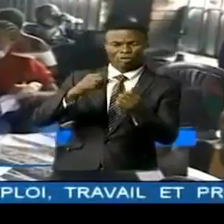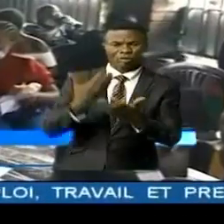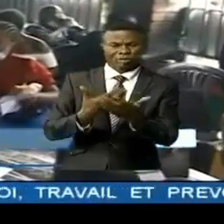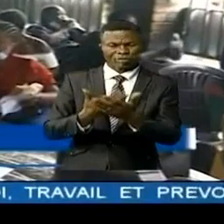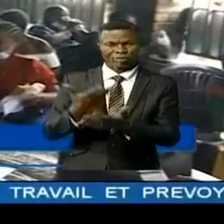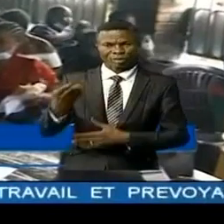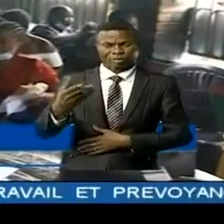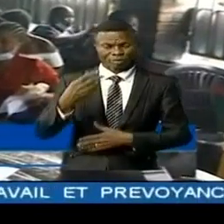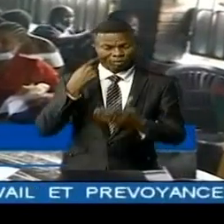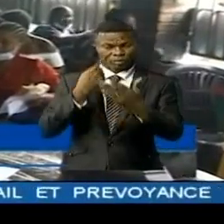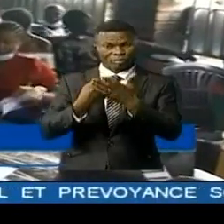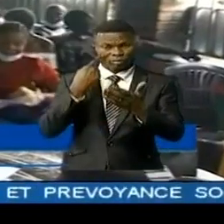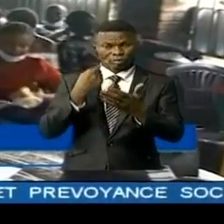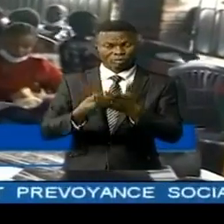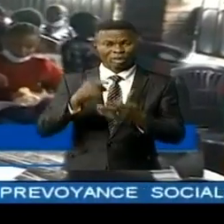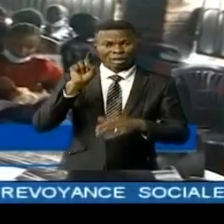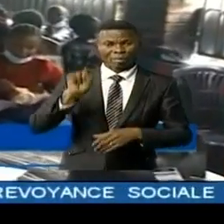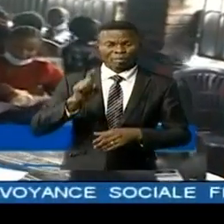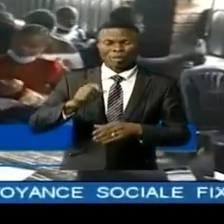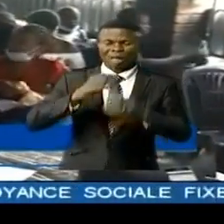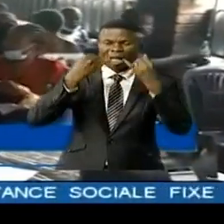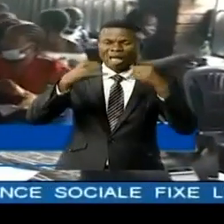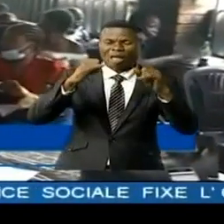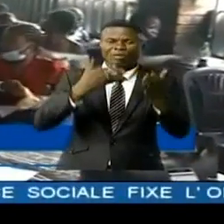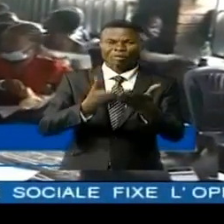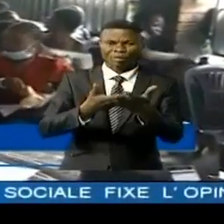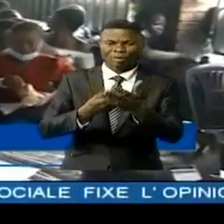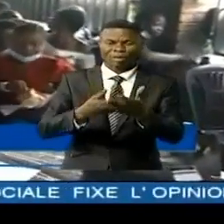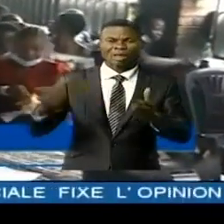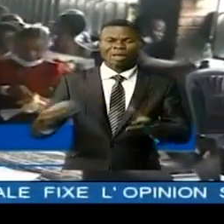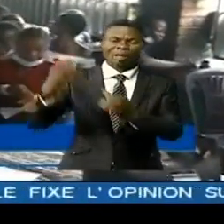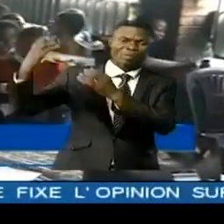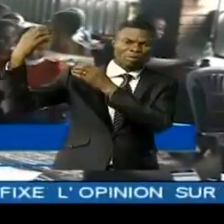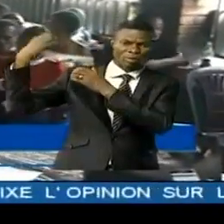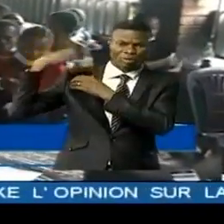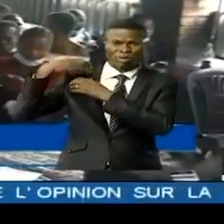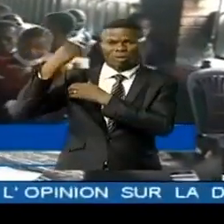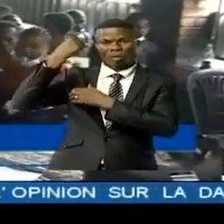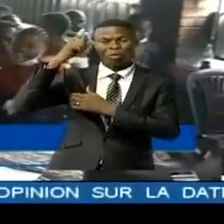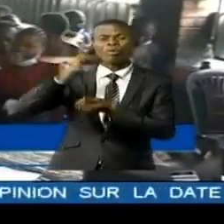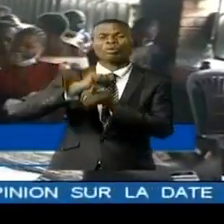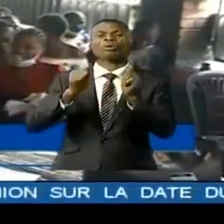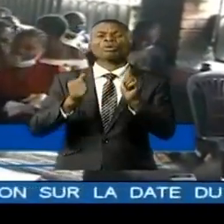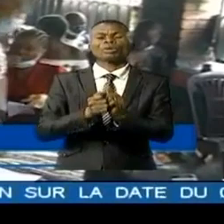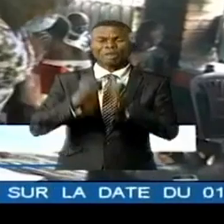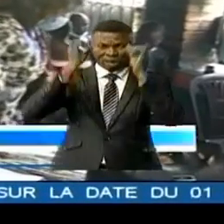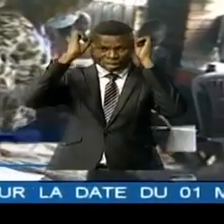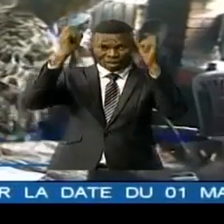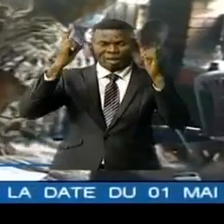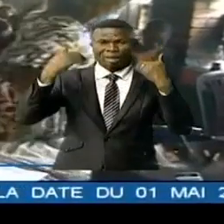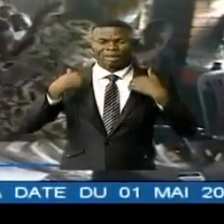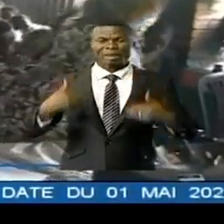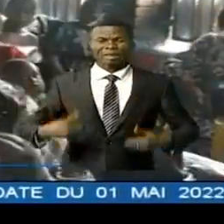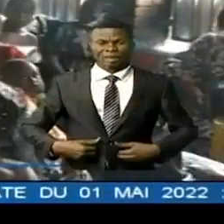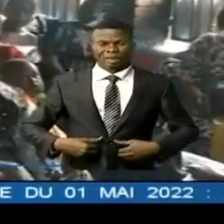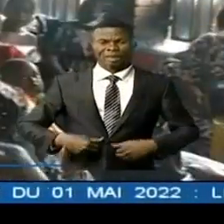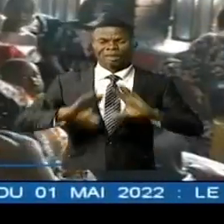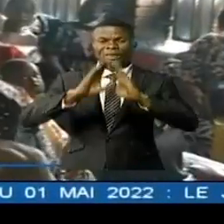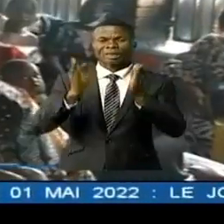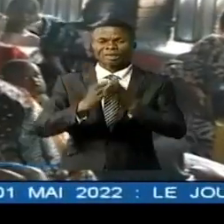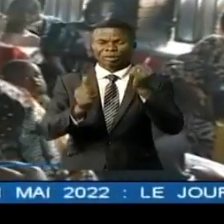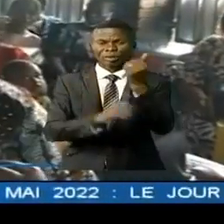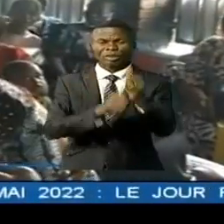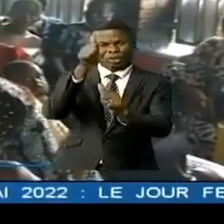nous avons remarqué qu' un besoin de sensibilisation de prison sage par rapport à l'éducation s'est élevé d'éducation civique chaque